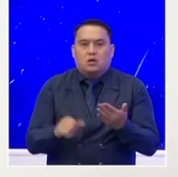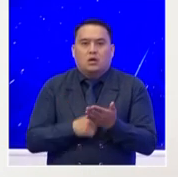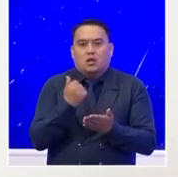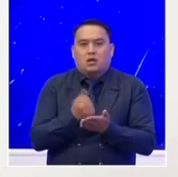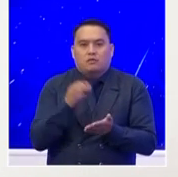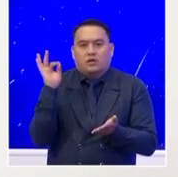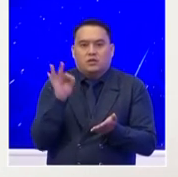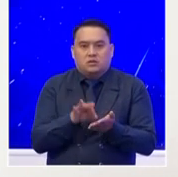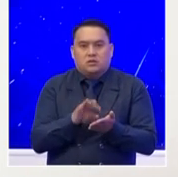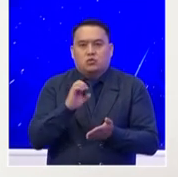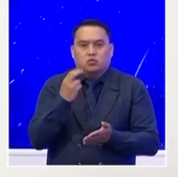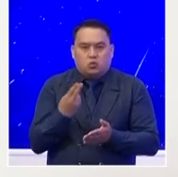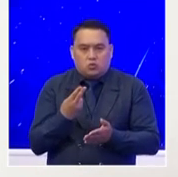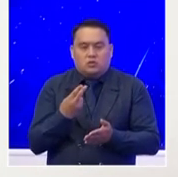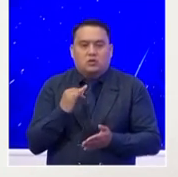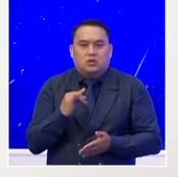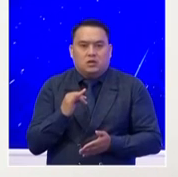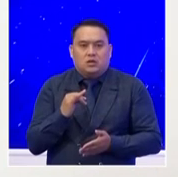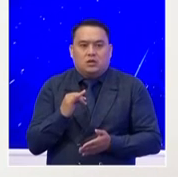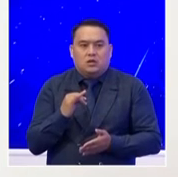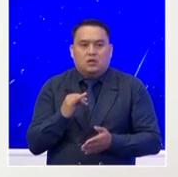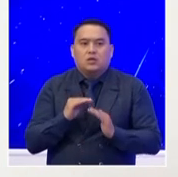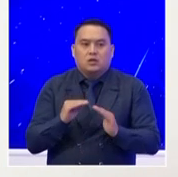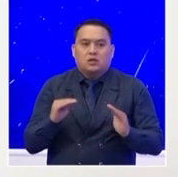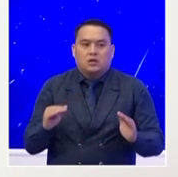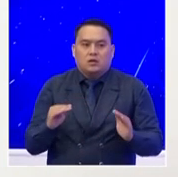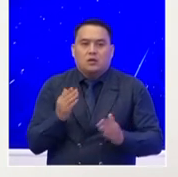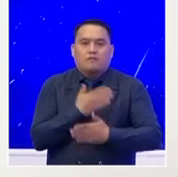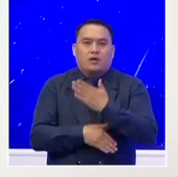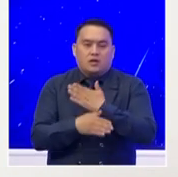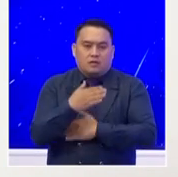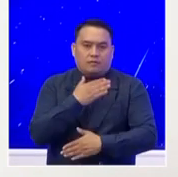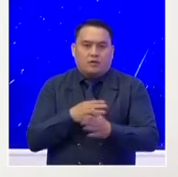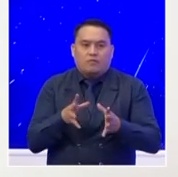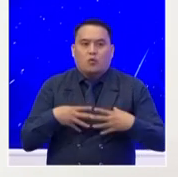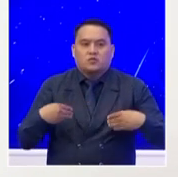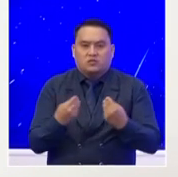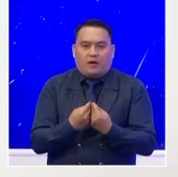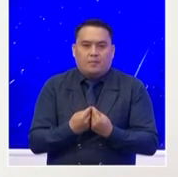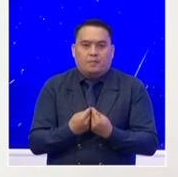цель – это социализация и интеграция детей с ограниченными возможностями в общество.